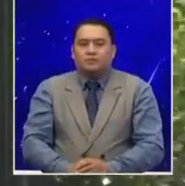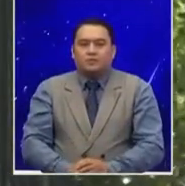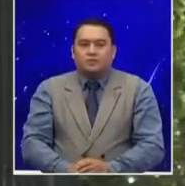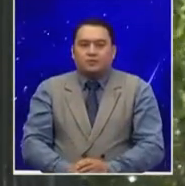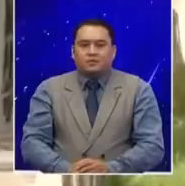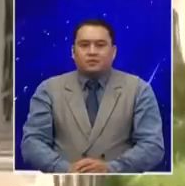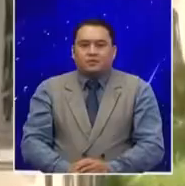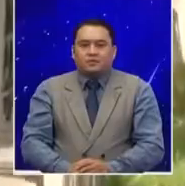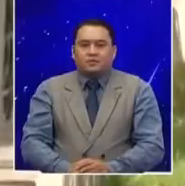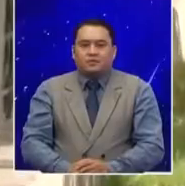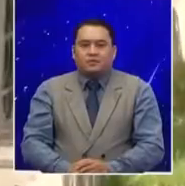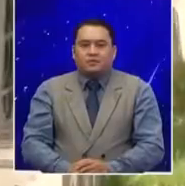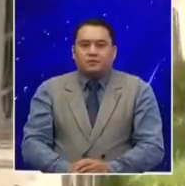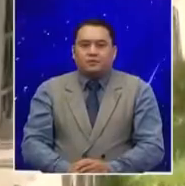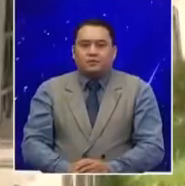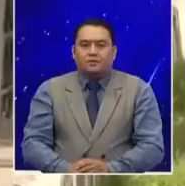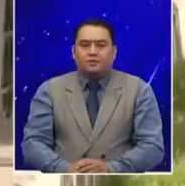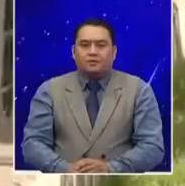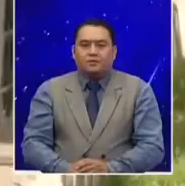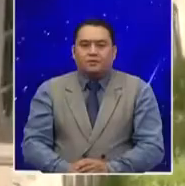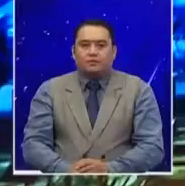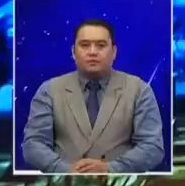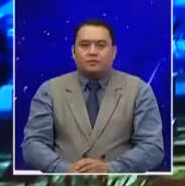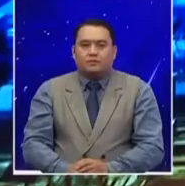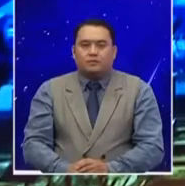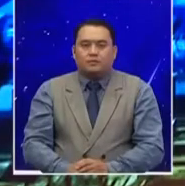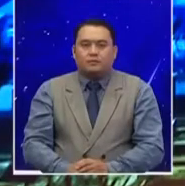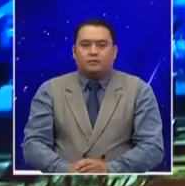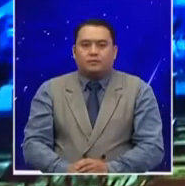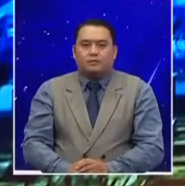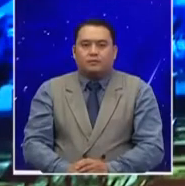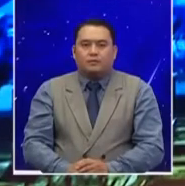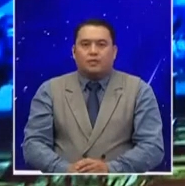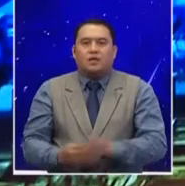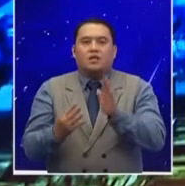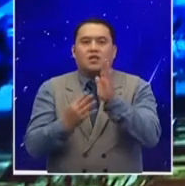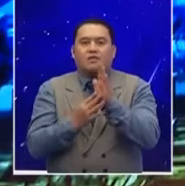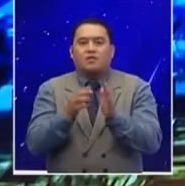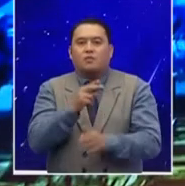Азиза Газиз-Кызы, Ринат Утеев, телеканал ЖТСУ. на